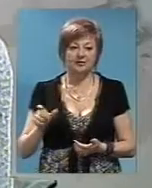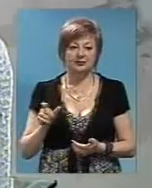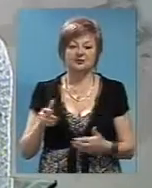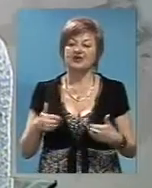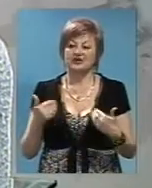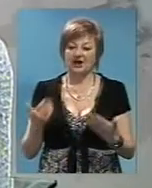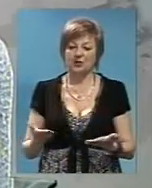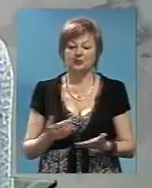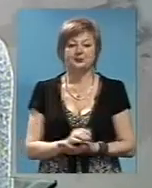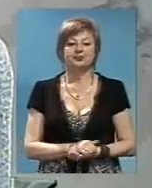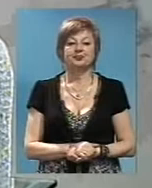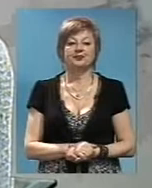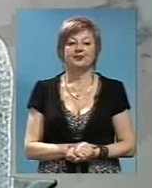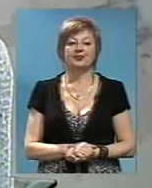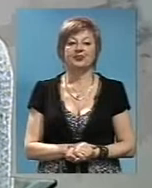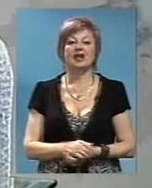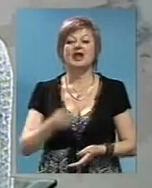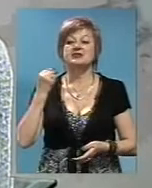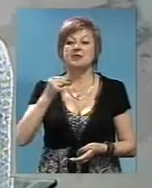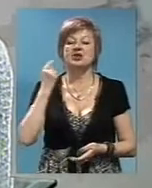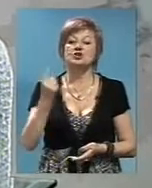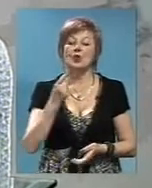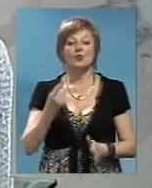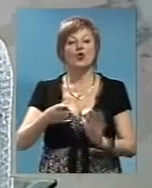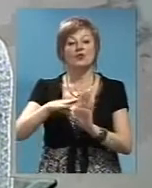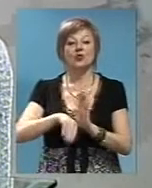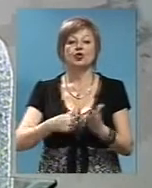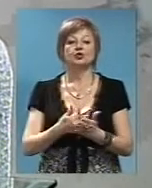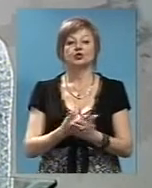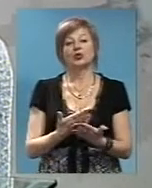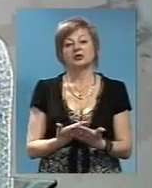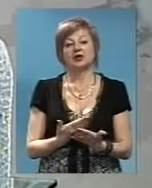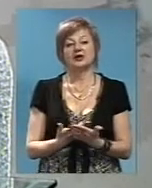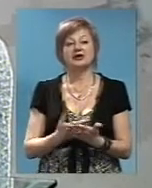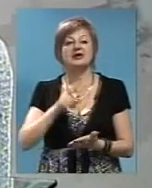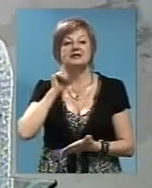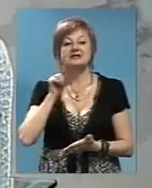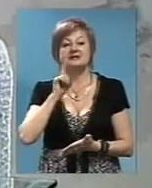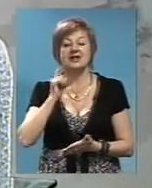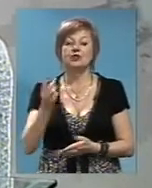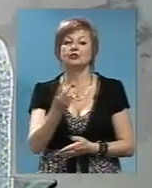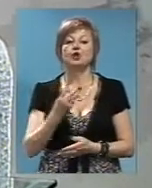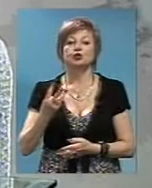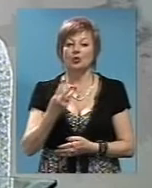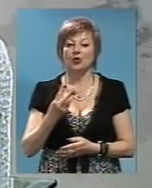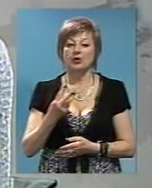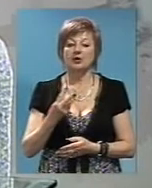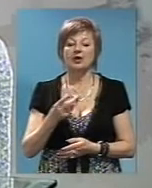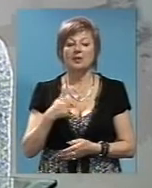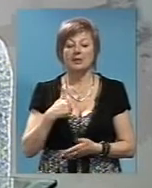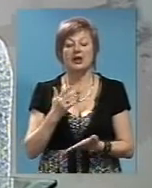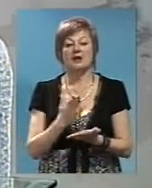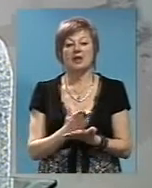вас. Тож, Запорізька область входить до так званої «зеленої трійки». На цей час ми